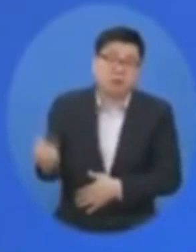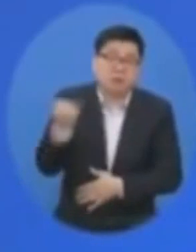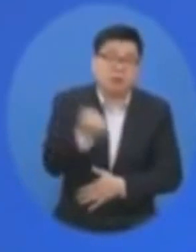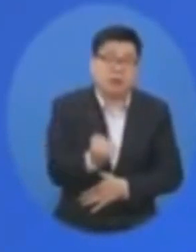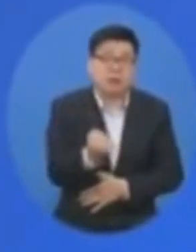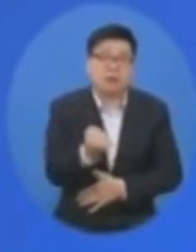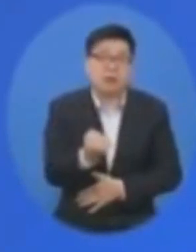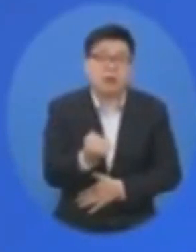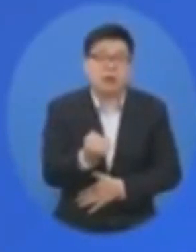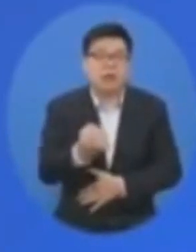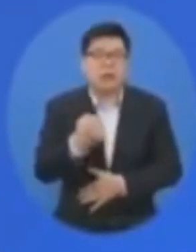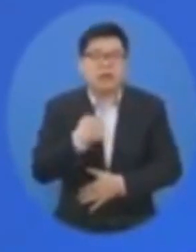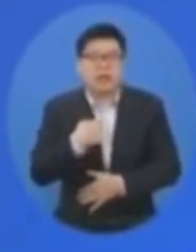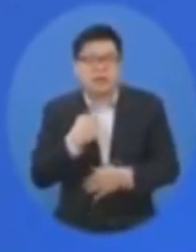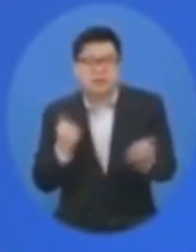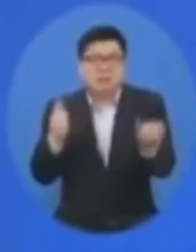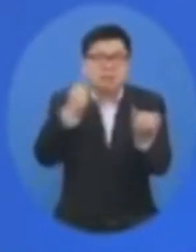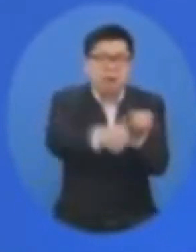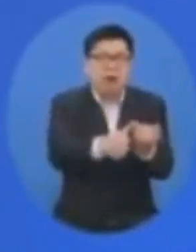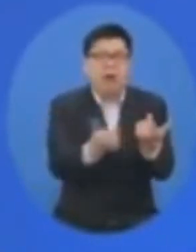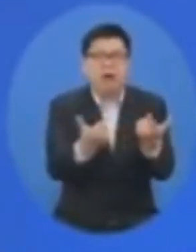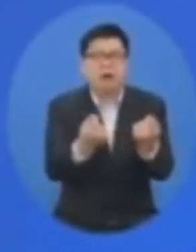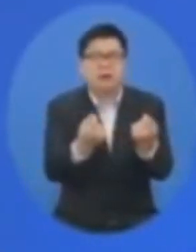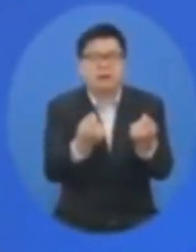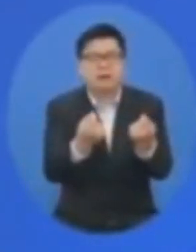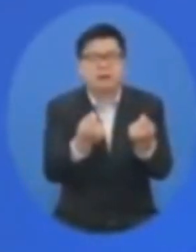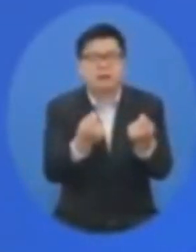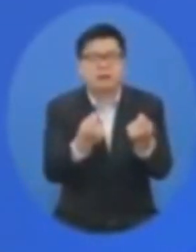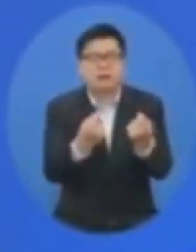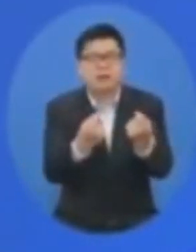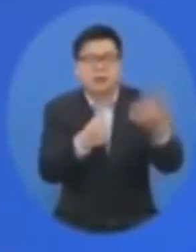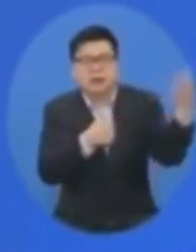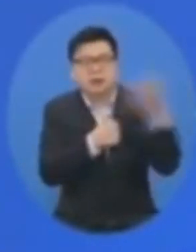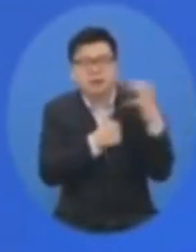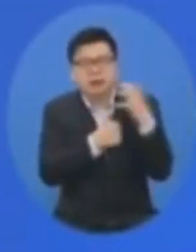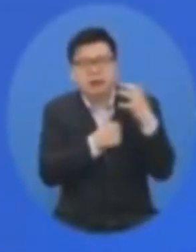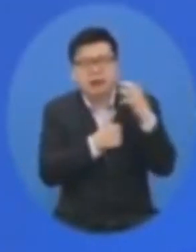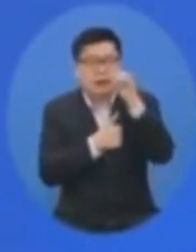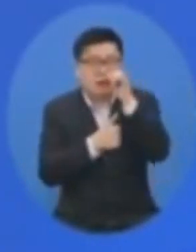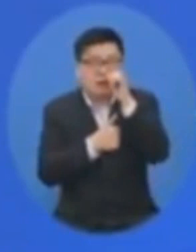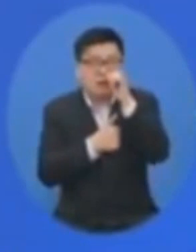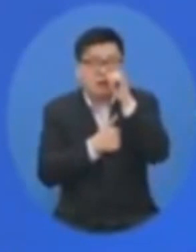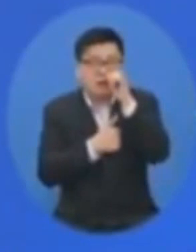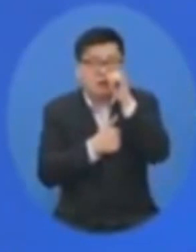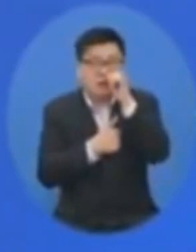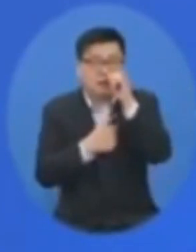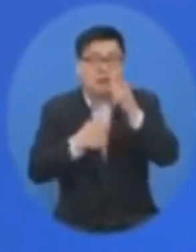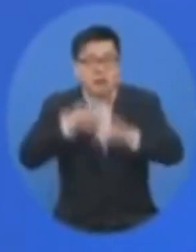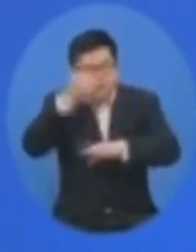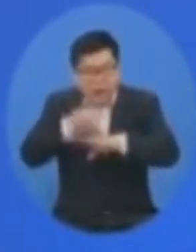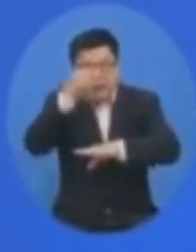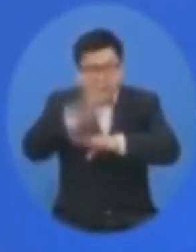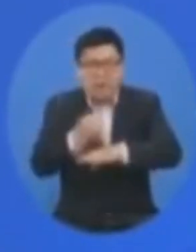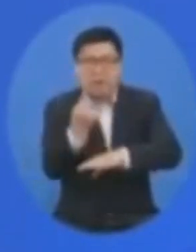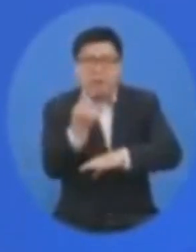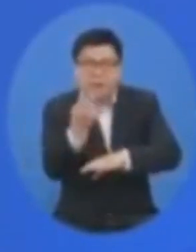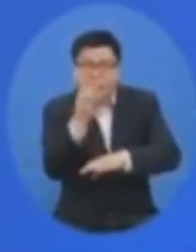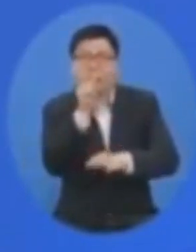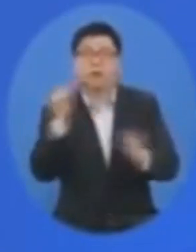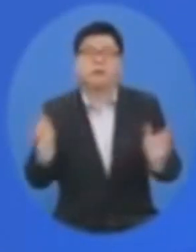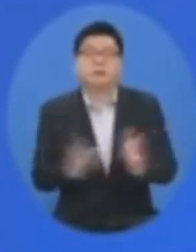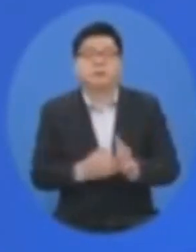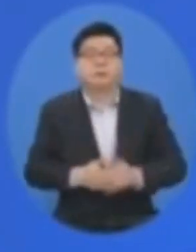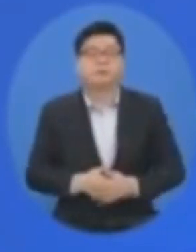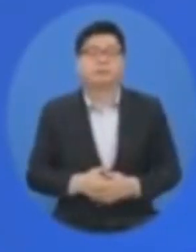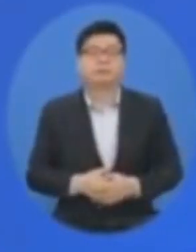그걸 마치 내가 성폭력범이나 되는 것처럼 그렇게 확대 재생산하고 하는 거, 내 사과를 몇 번 했습니다. 몇